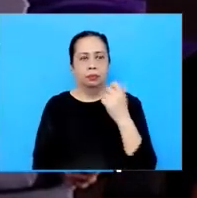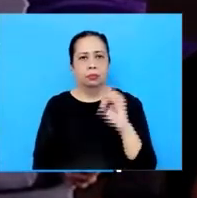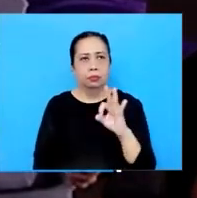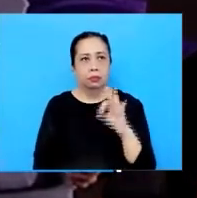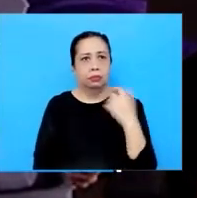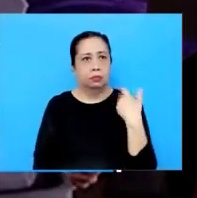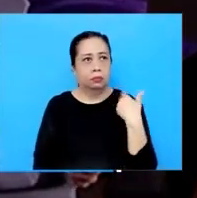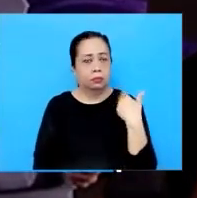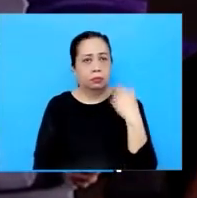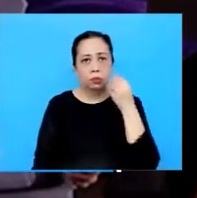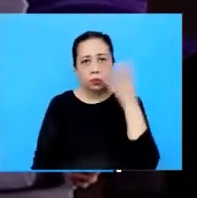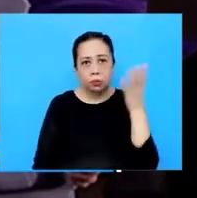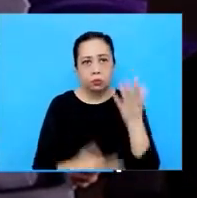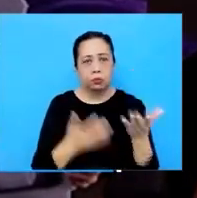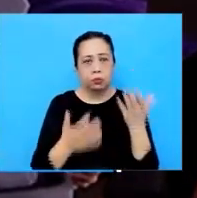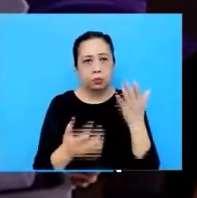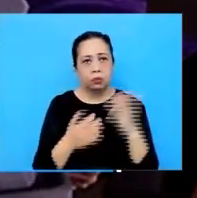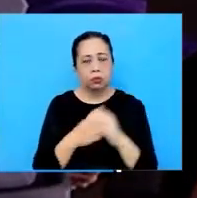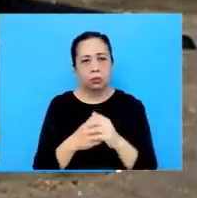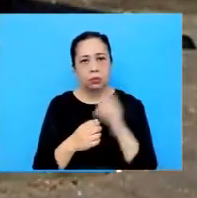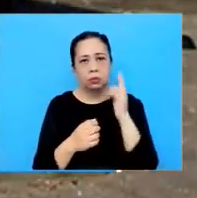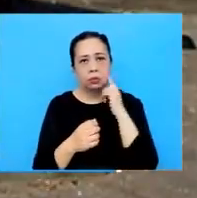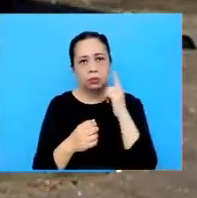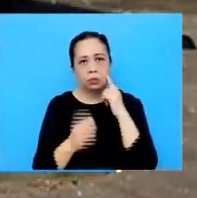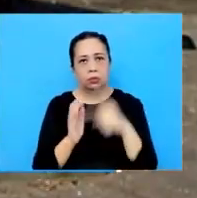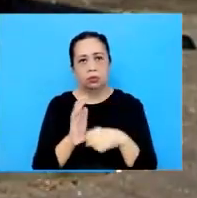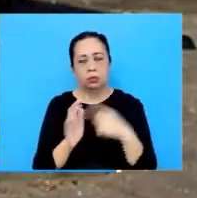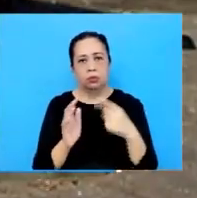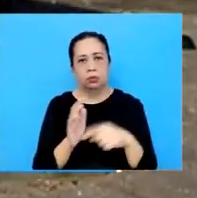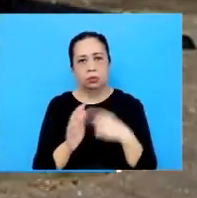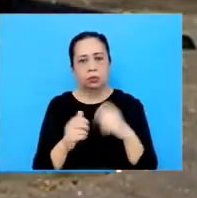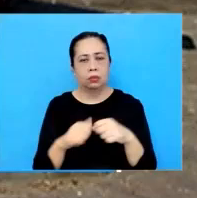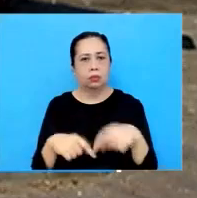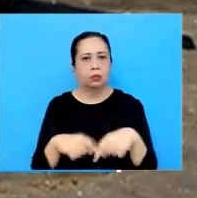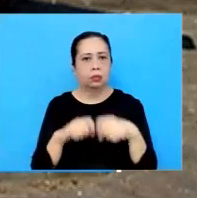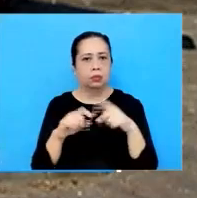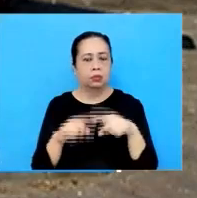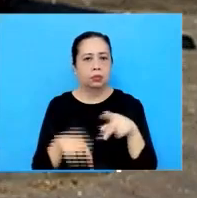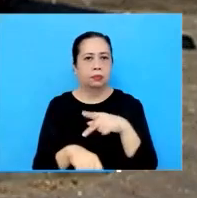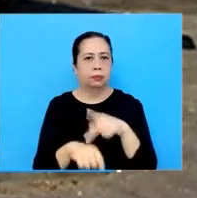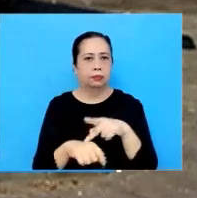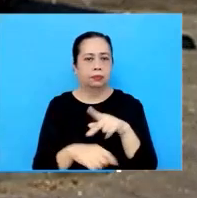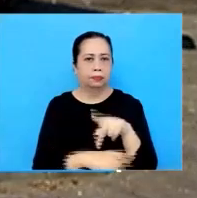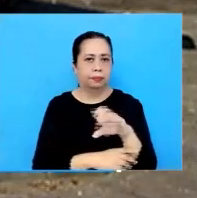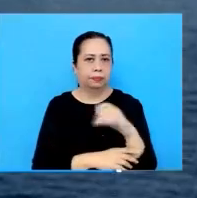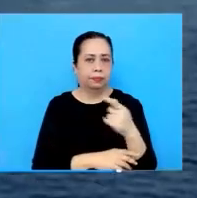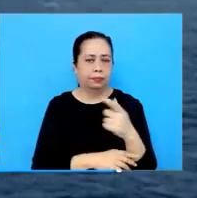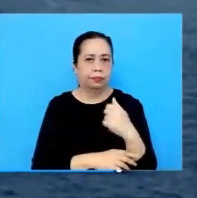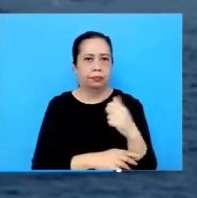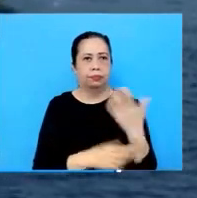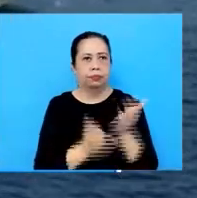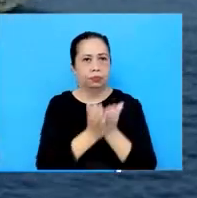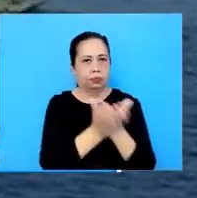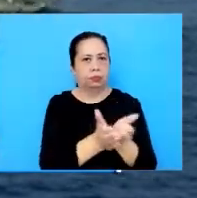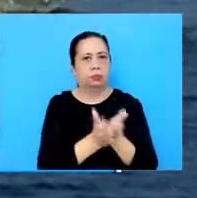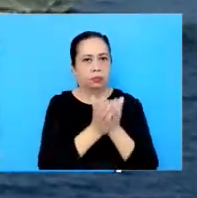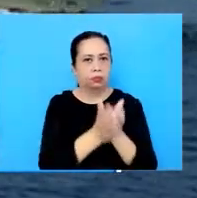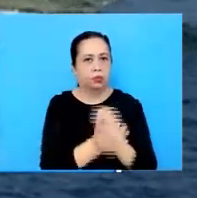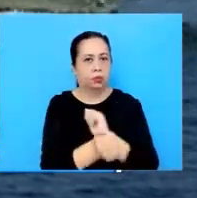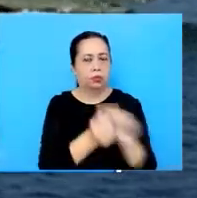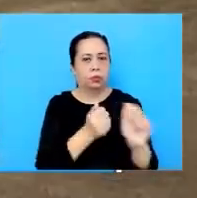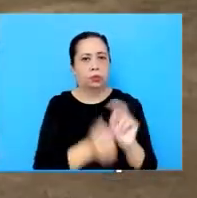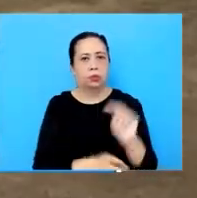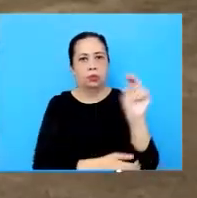pag-uwi namin baka ma-strand, yung iniisip namin stranded. Sinuspend din na ng Philippine Coast Guard ang mga biyahe ng barko na tatawid papuntang